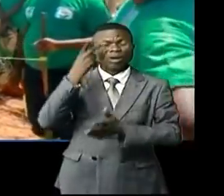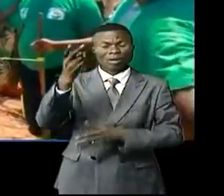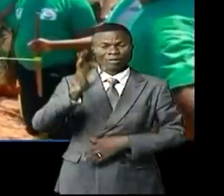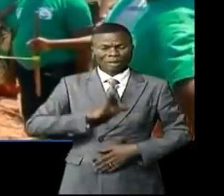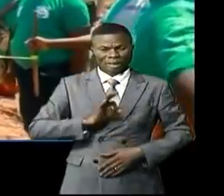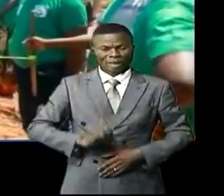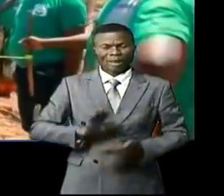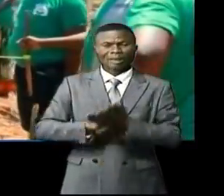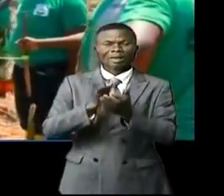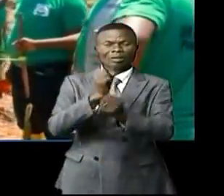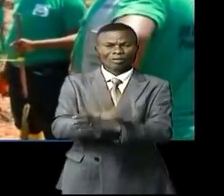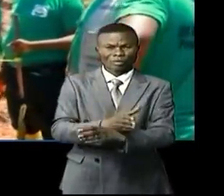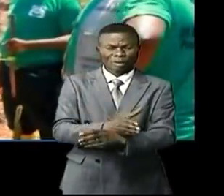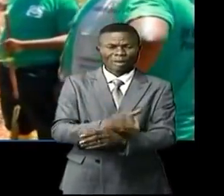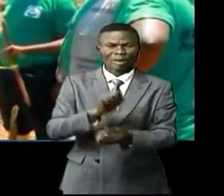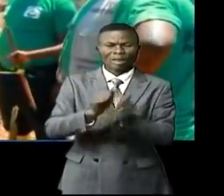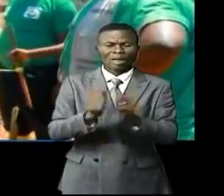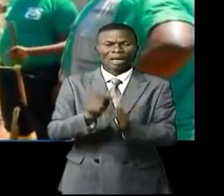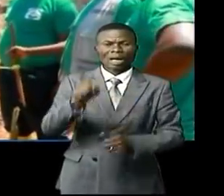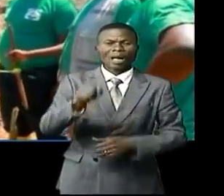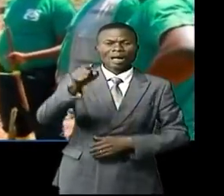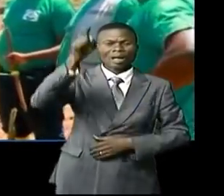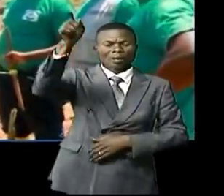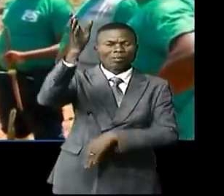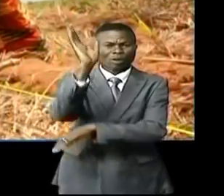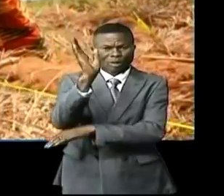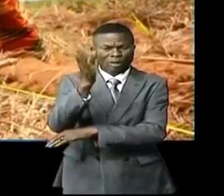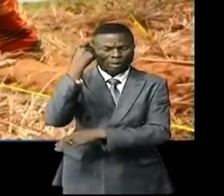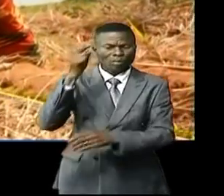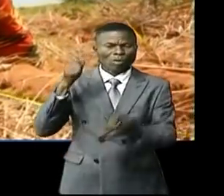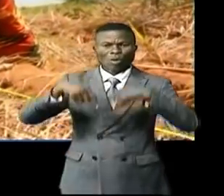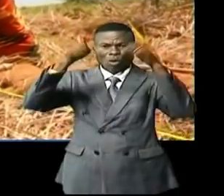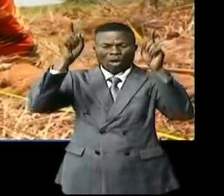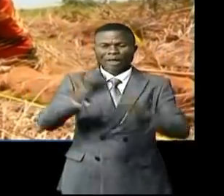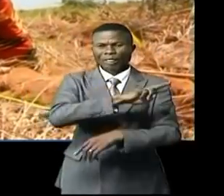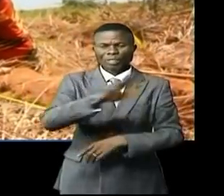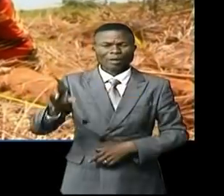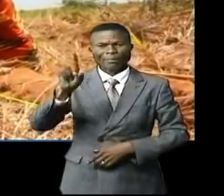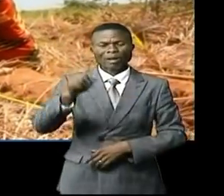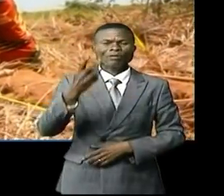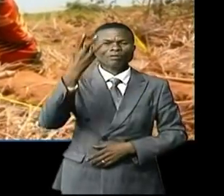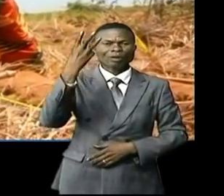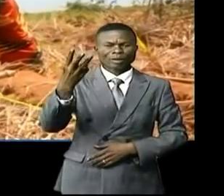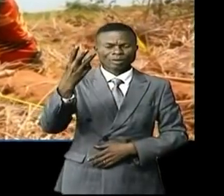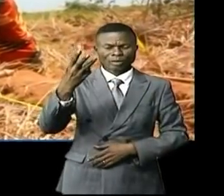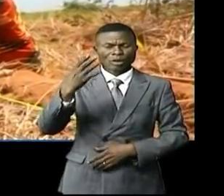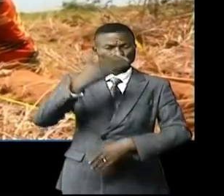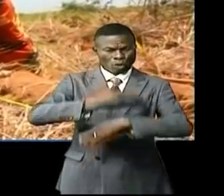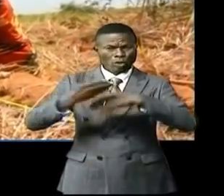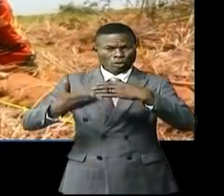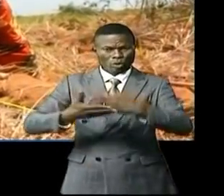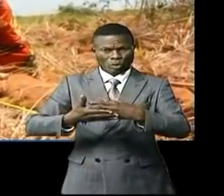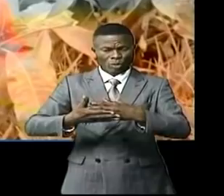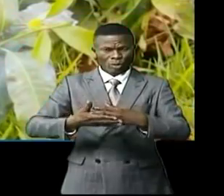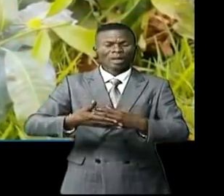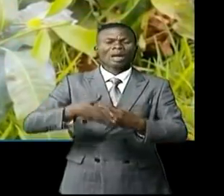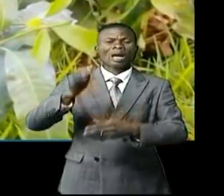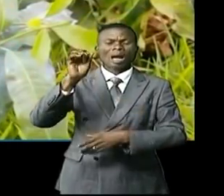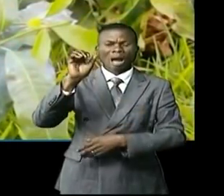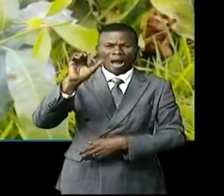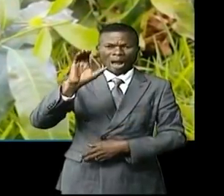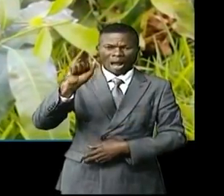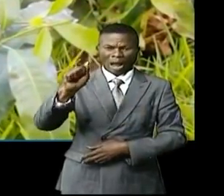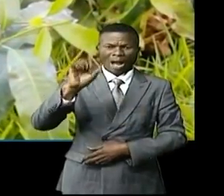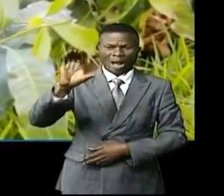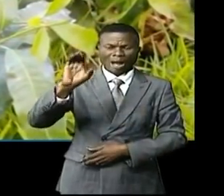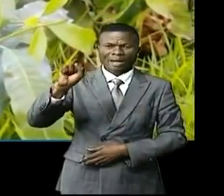de l'État sur 1 milliard d'arbres pour l'horizon 2023. Nous allons faire 7 hectares des acacias, qui sont des arbres à